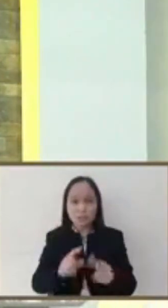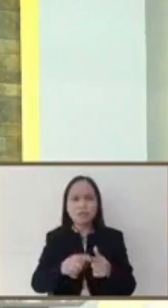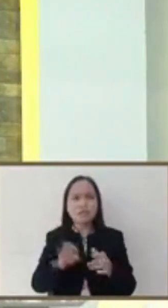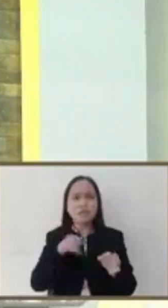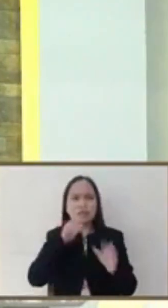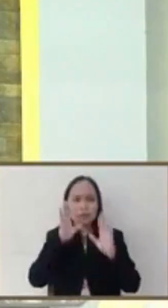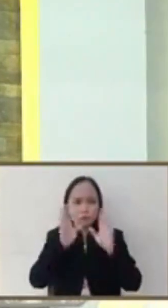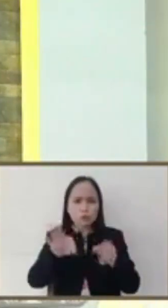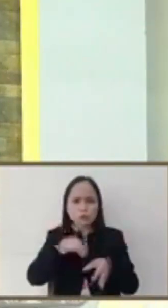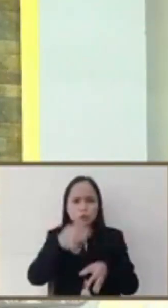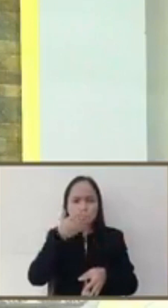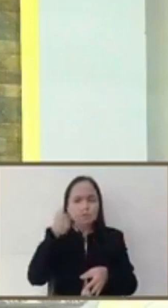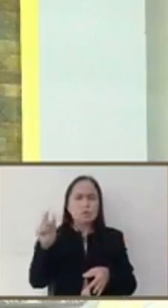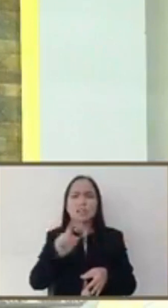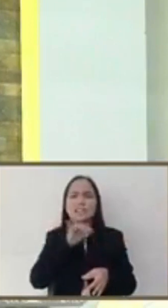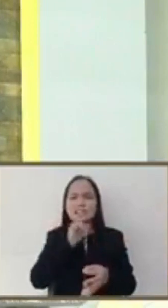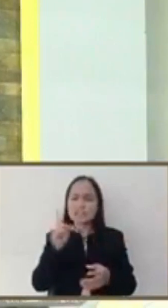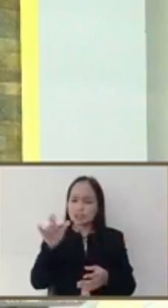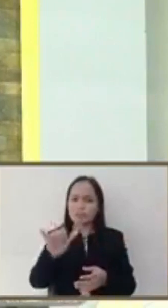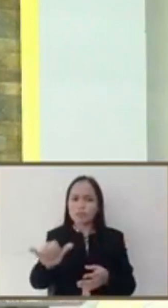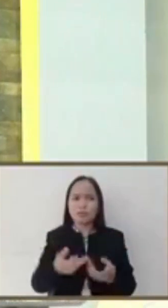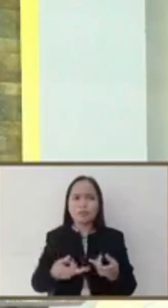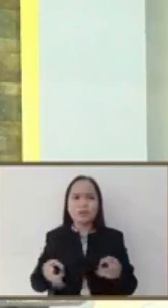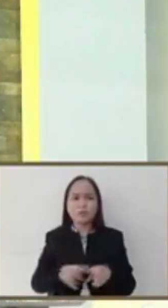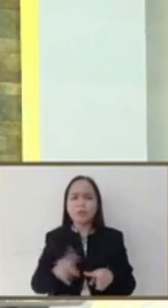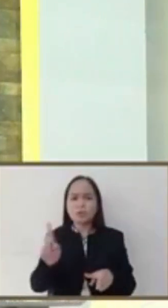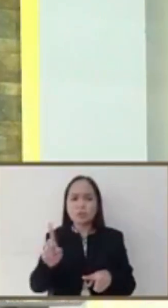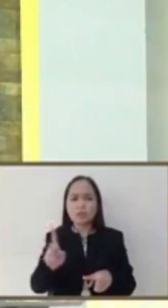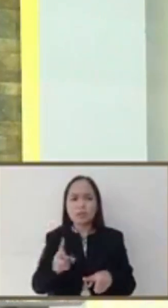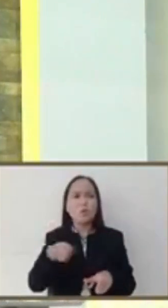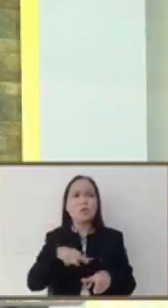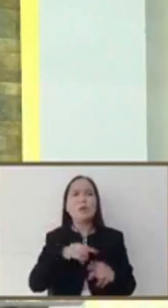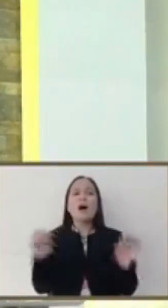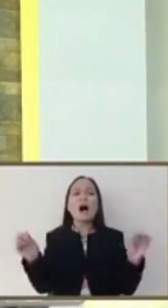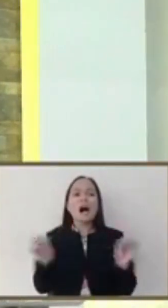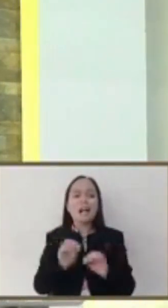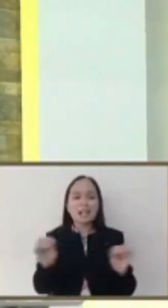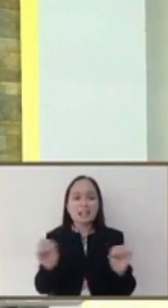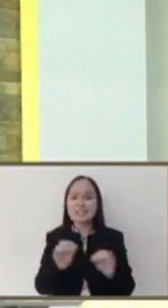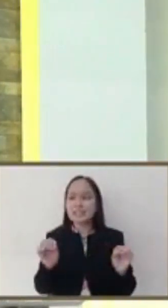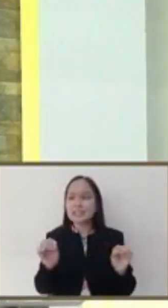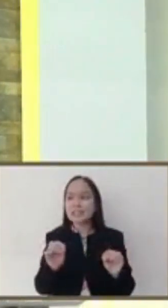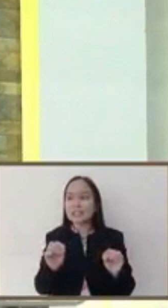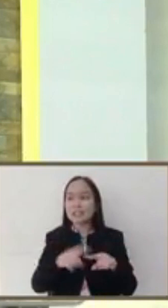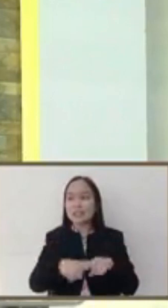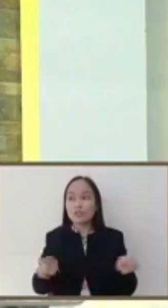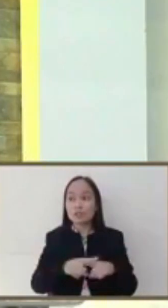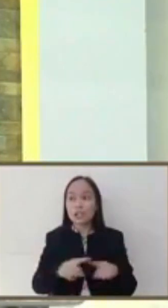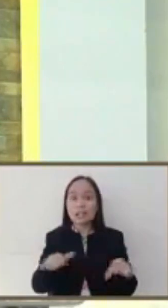sa soul winning, anong eternal value niyan? Wala tayong pagkakaiba doon sa mga nasa, what do you call that?